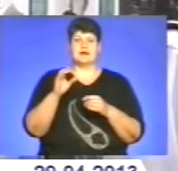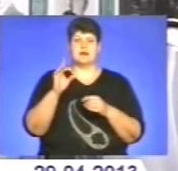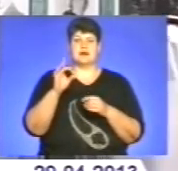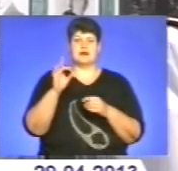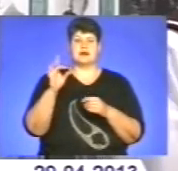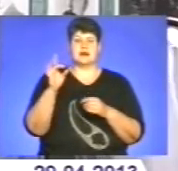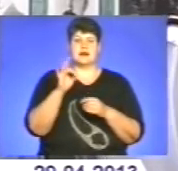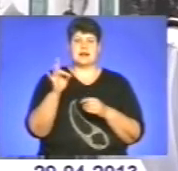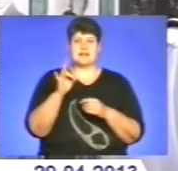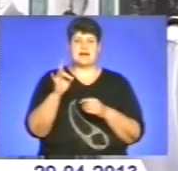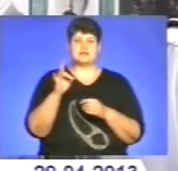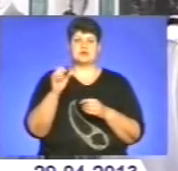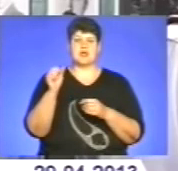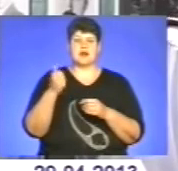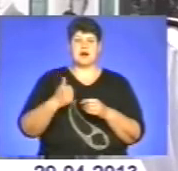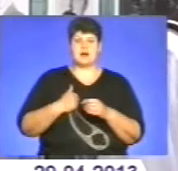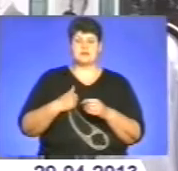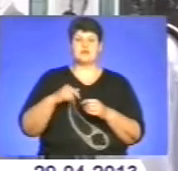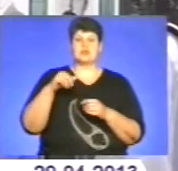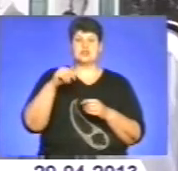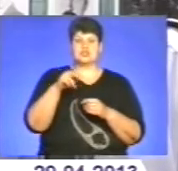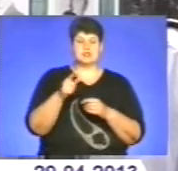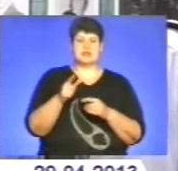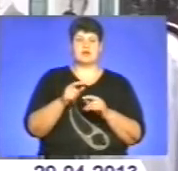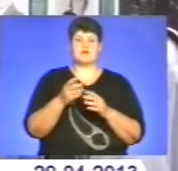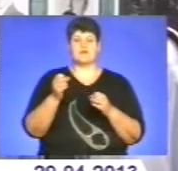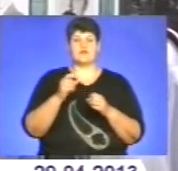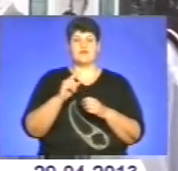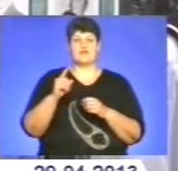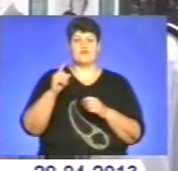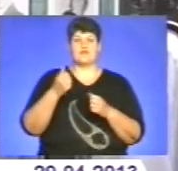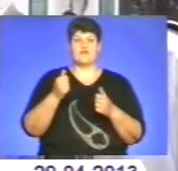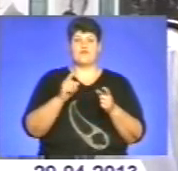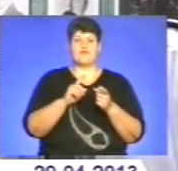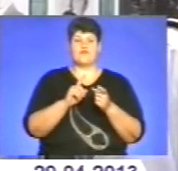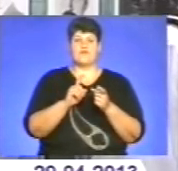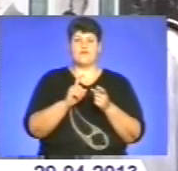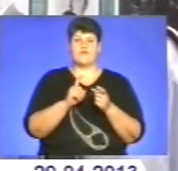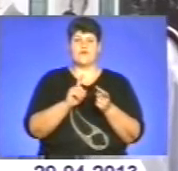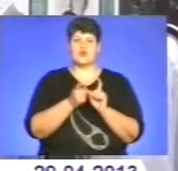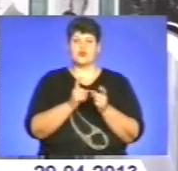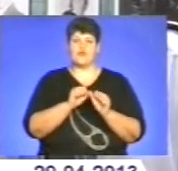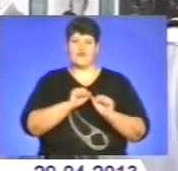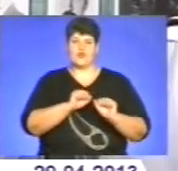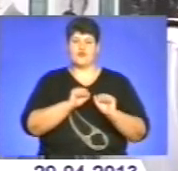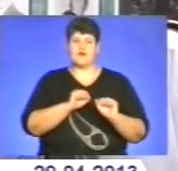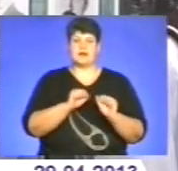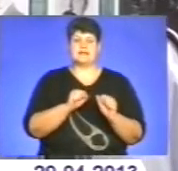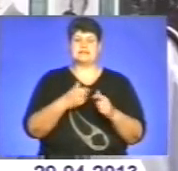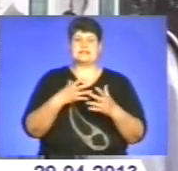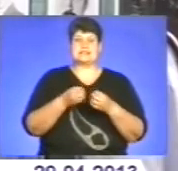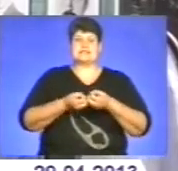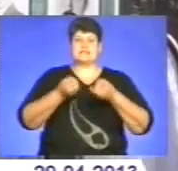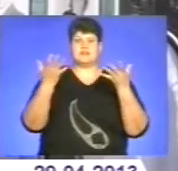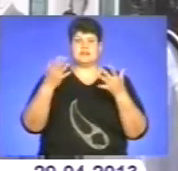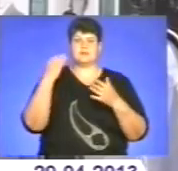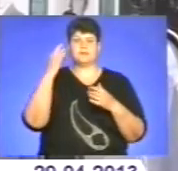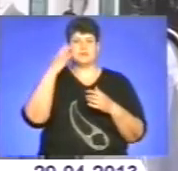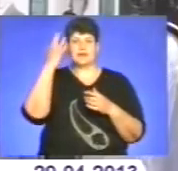вояків. Водночас вони йшли воювати за світлу ідею, тобто за ідею визволення України від більшовизму і за ідею